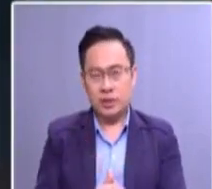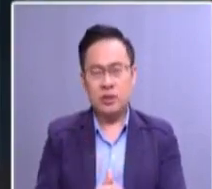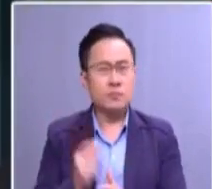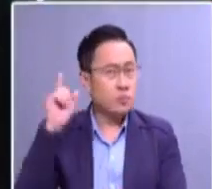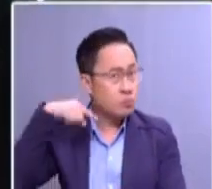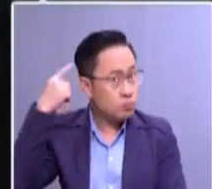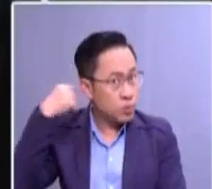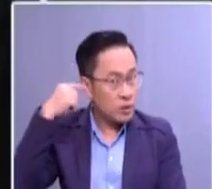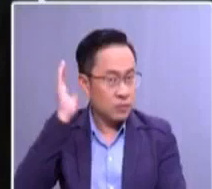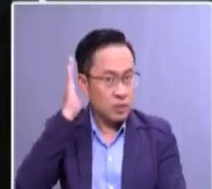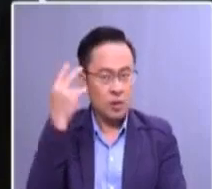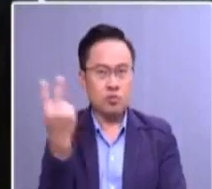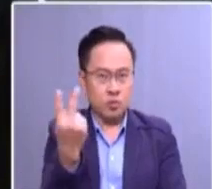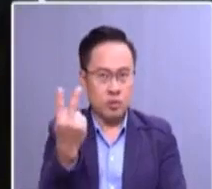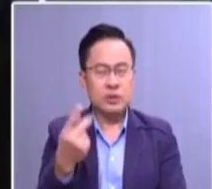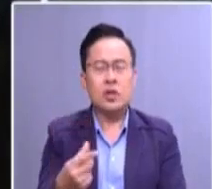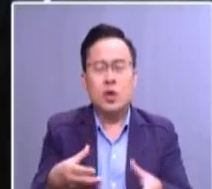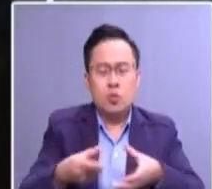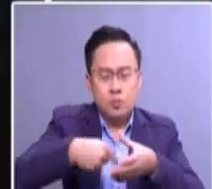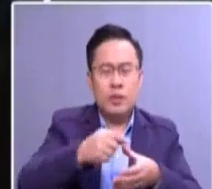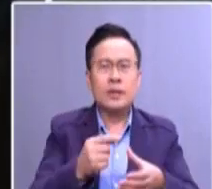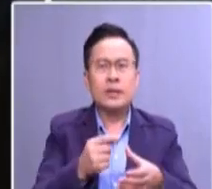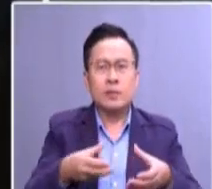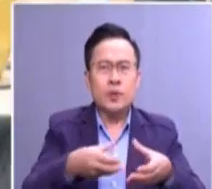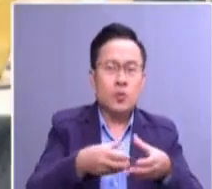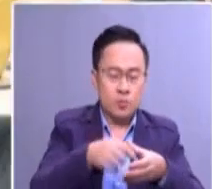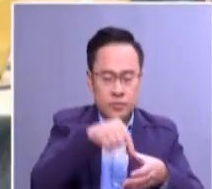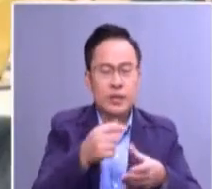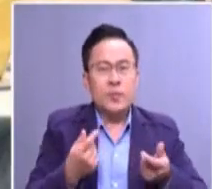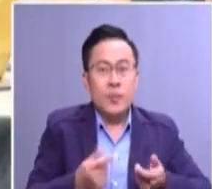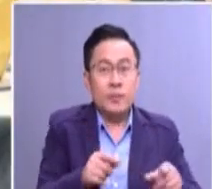คนนะคะทางคุณหมอสุขุมกาญจนพิมายปลัดกระทรวงสาสุขเนี่ยให้ข้อมูลว่าสองคนแรกเป็นผู้ป่วยติดเชื้อจากแก๊งทองหล่อเป็นหญิง1คนละชาย 1คนส่วนอีก 3